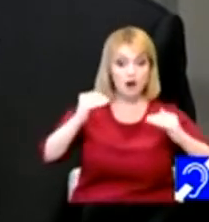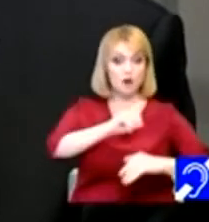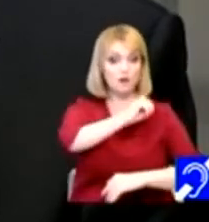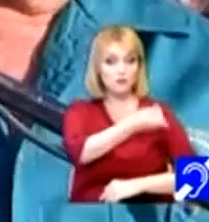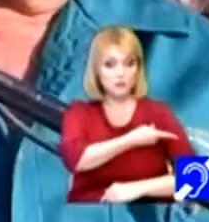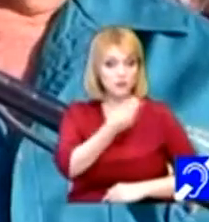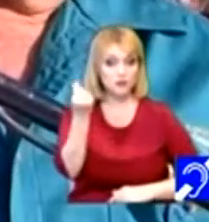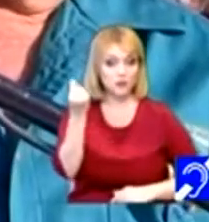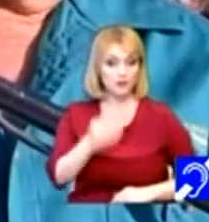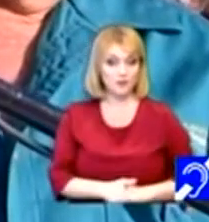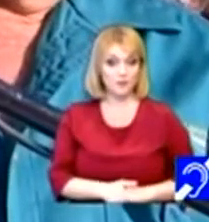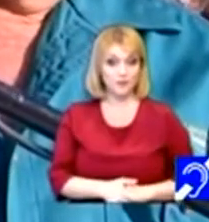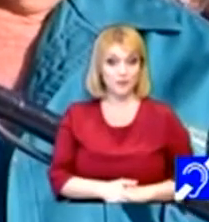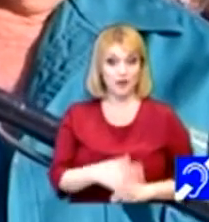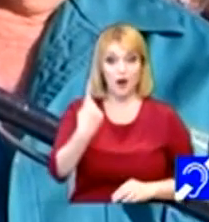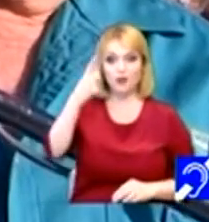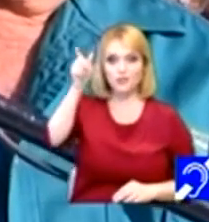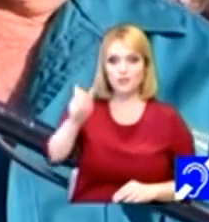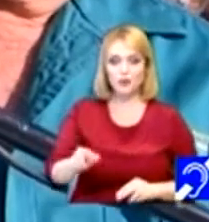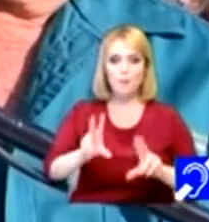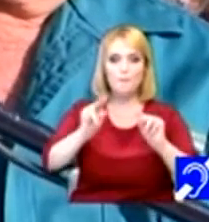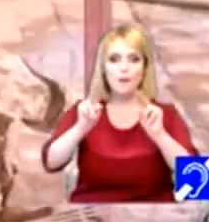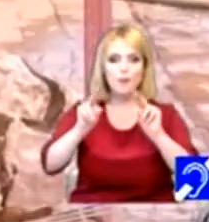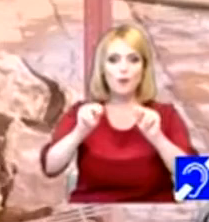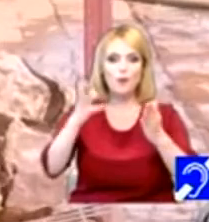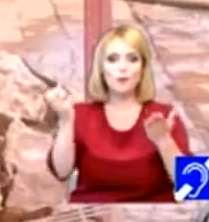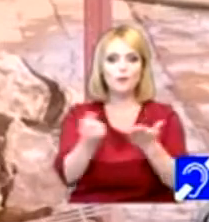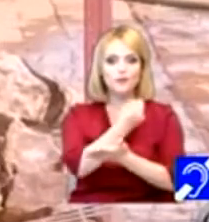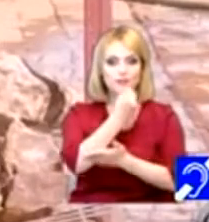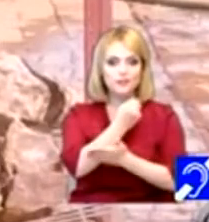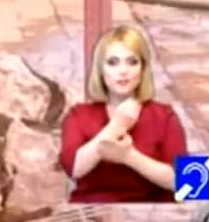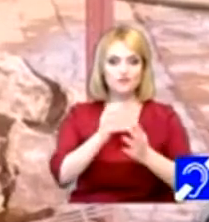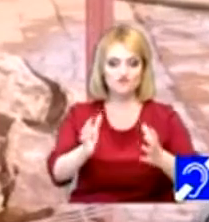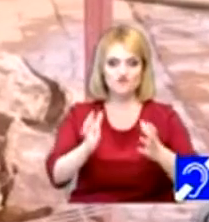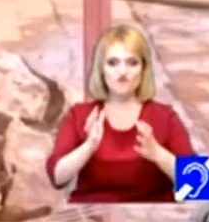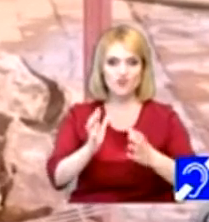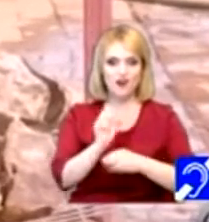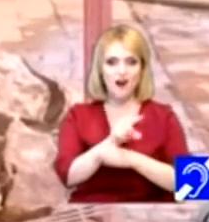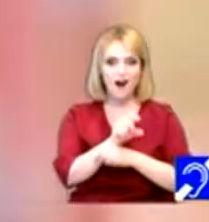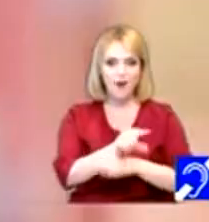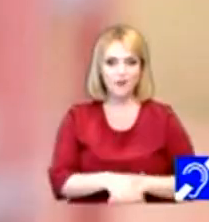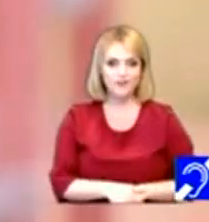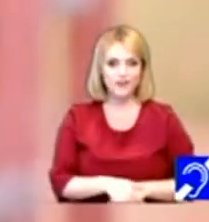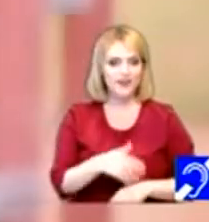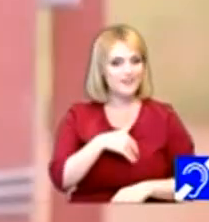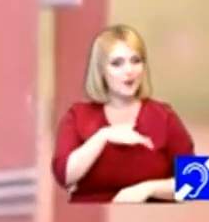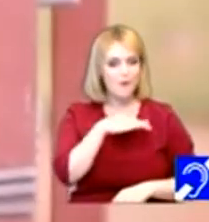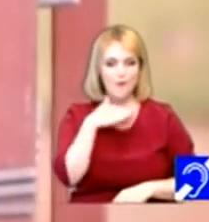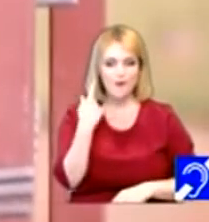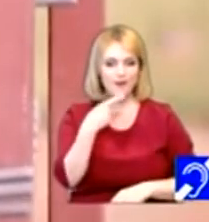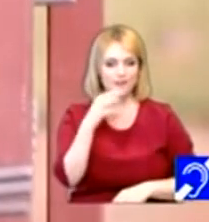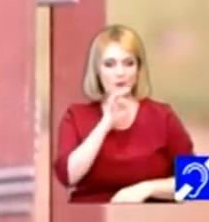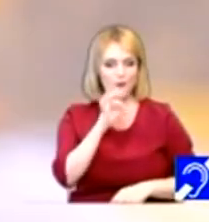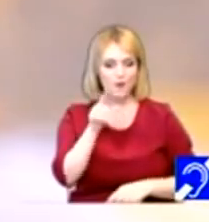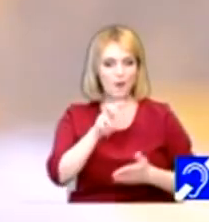completely changed the... Un individ a fost norocos și a găsit o pepită undeva în nord-vestul Queenslandului. Nu vrea să vorbească despre asta